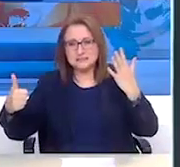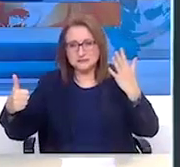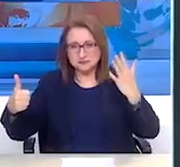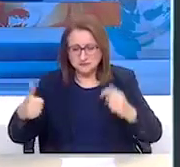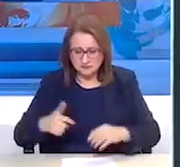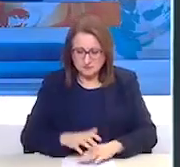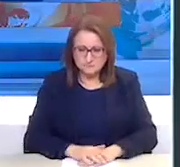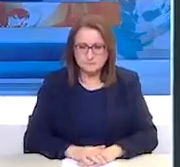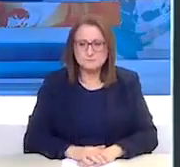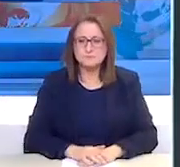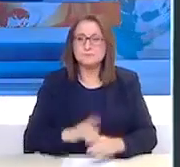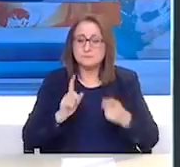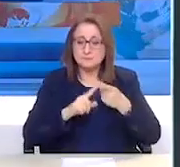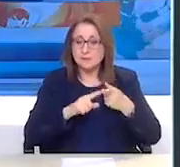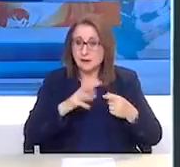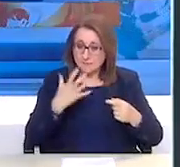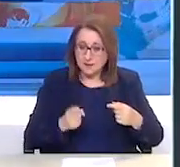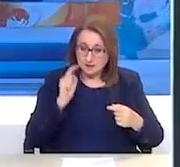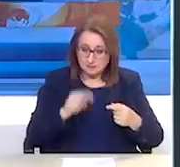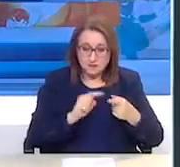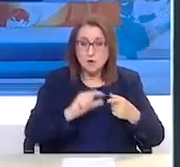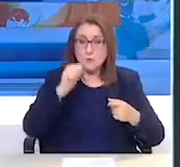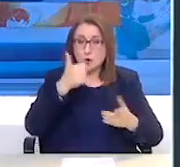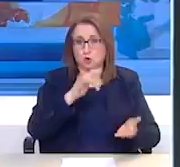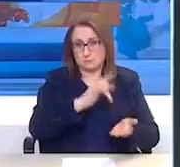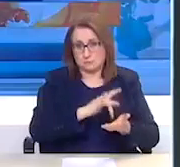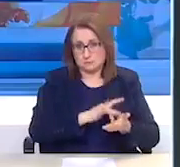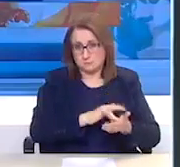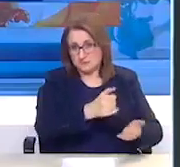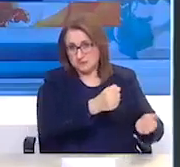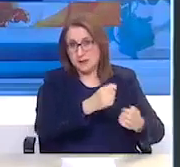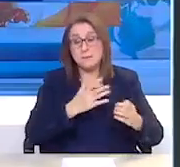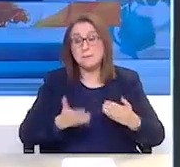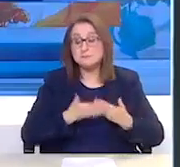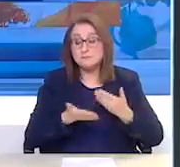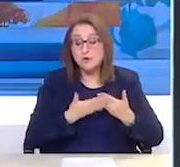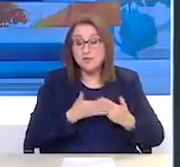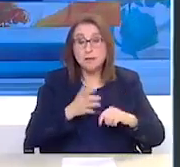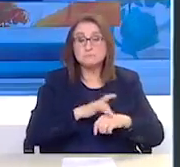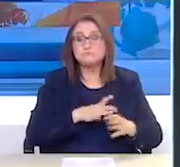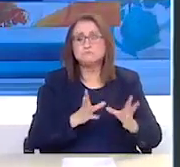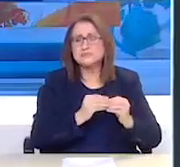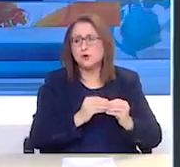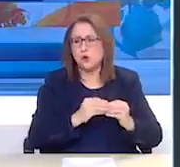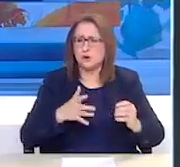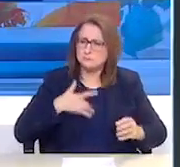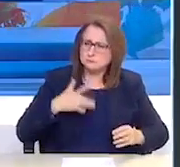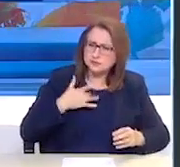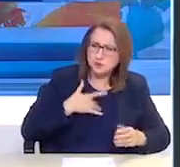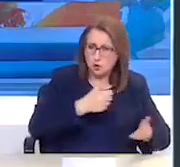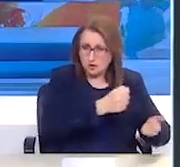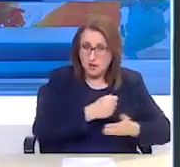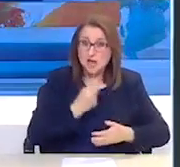παρακάτω επιλογές. Πρώτη επιλογή, παροχή ψυχολογικής στήριξης με 24-ωρη λειτουργία. Δεύτερη επιλογή,